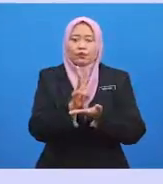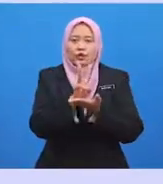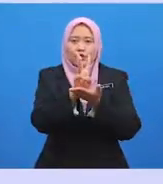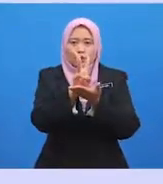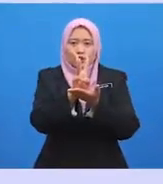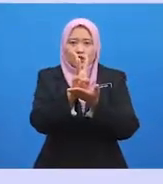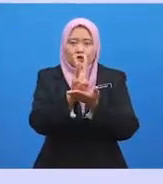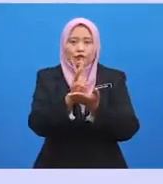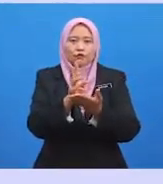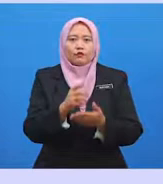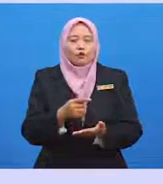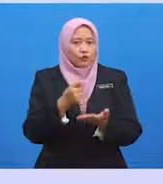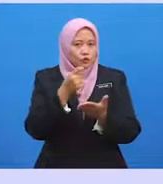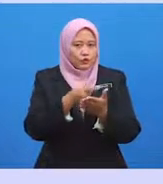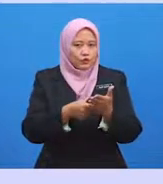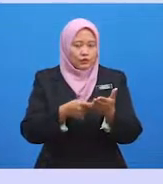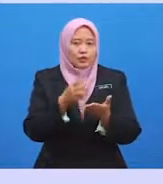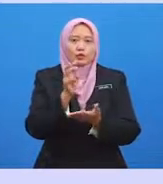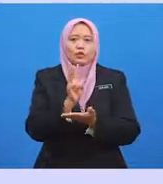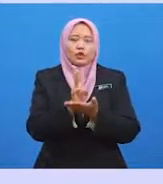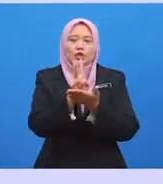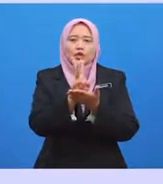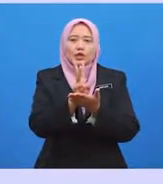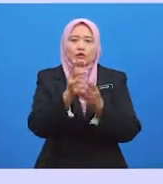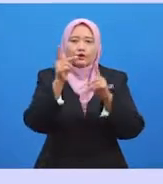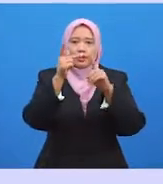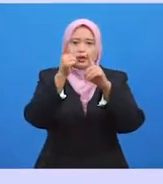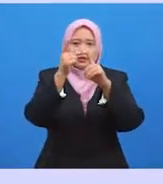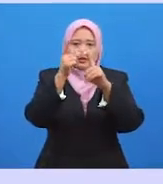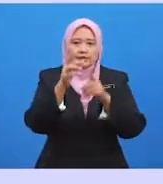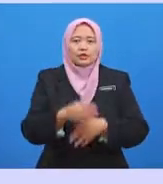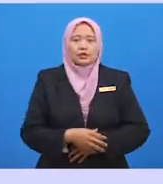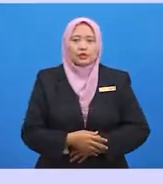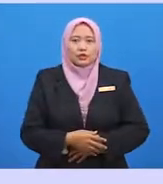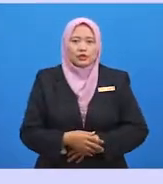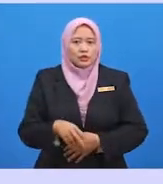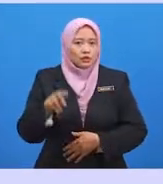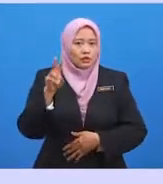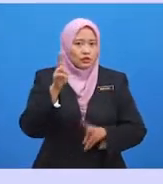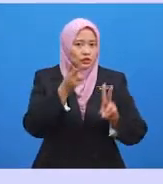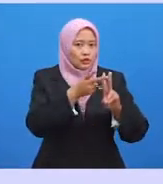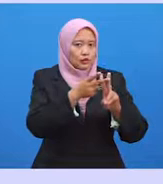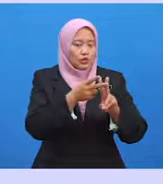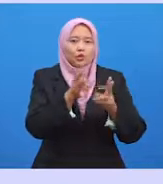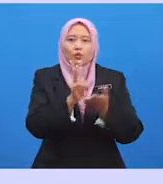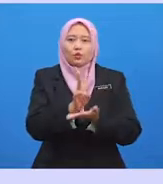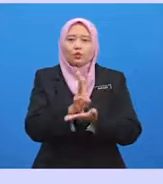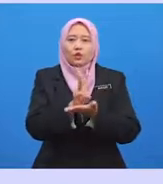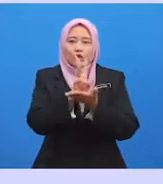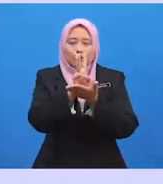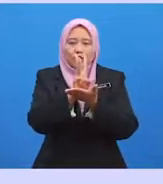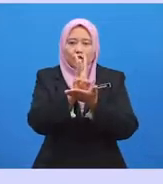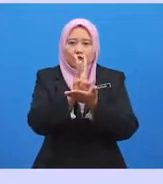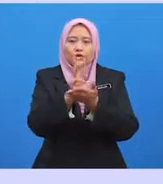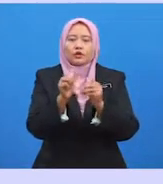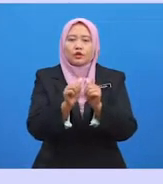khas Hai gambar kedua bule mencuri tekan wakaf yang berkaitan dengan ilmu Alquran